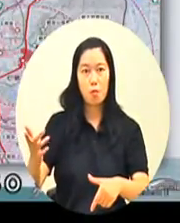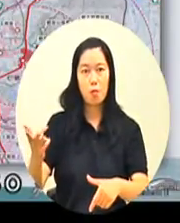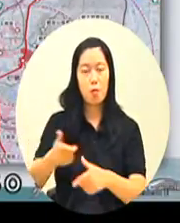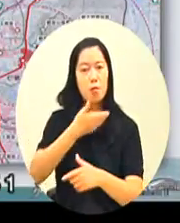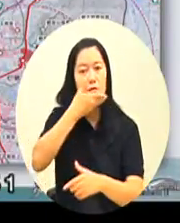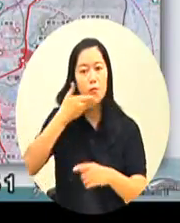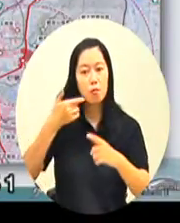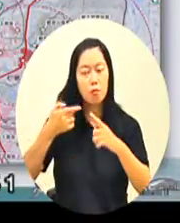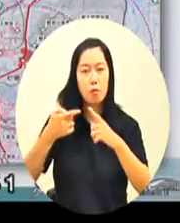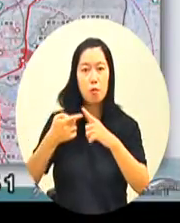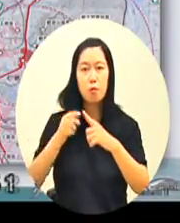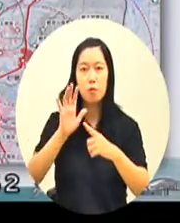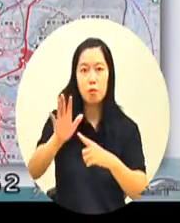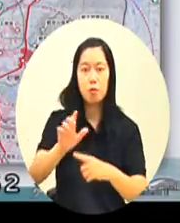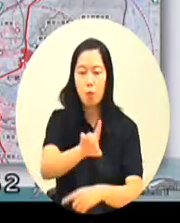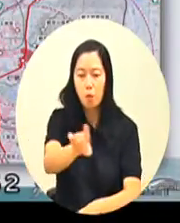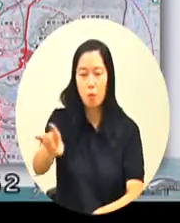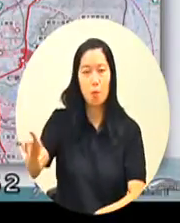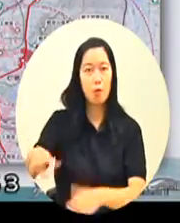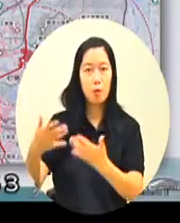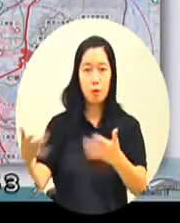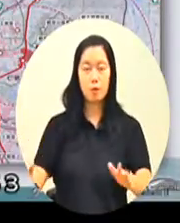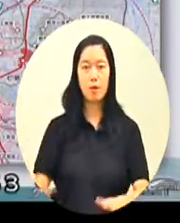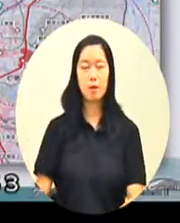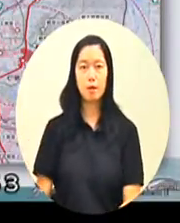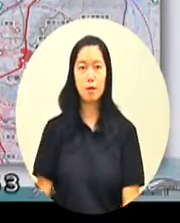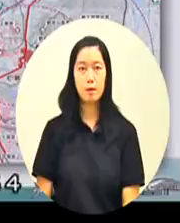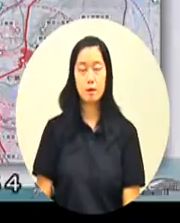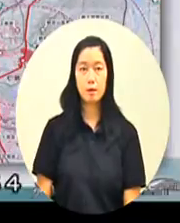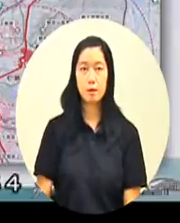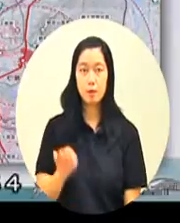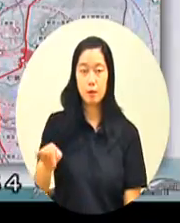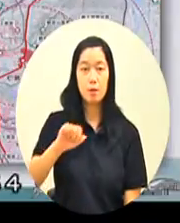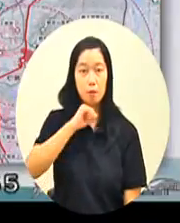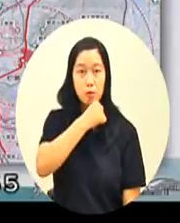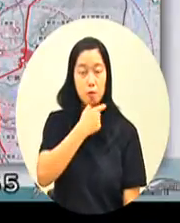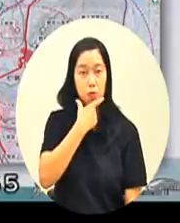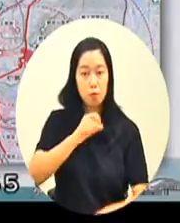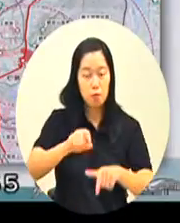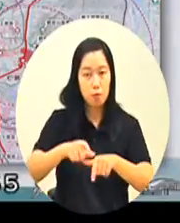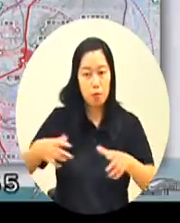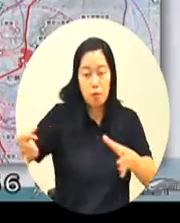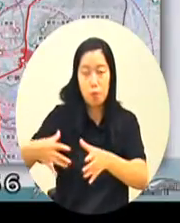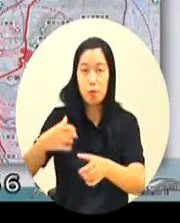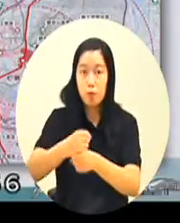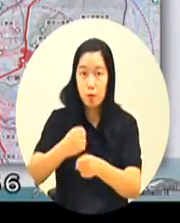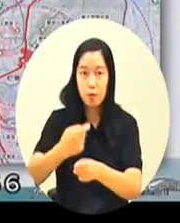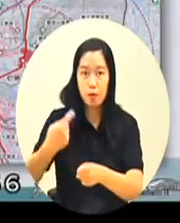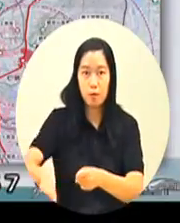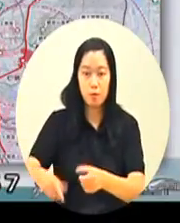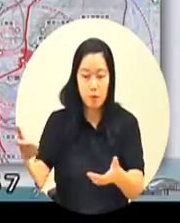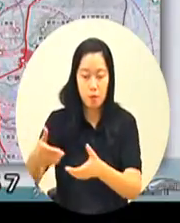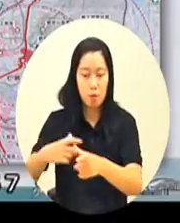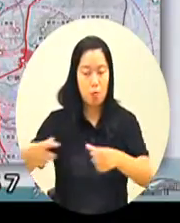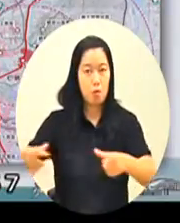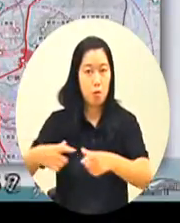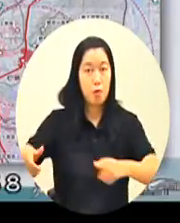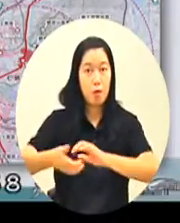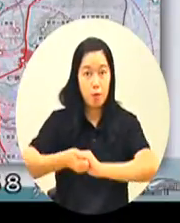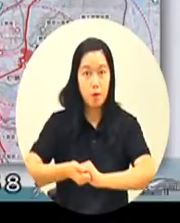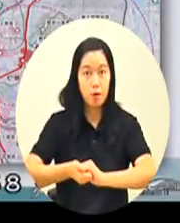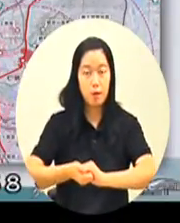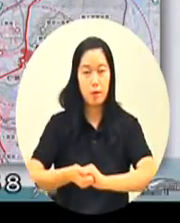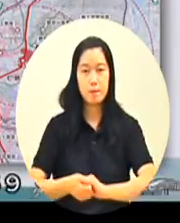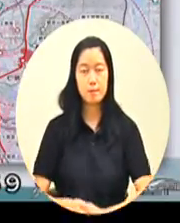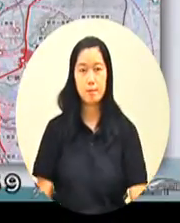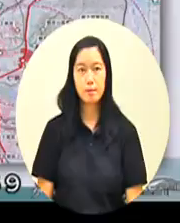地就是这个私有地的处理以及如何跟台糖公司有效的合作，还有开发的范围的确定，它其实